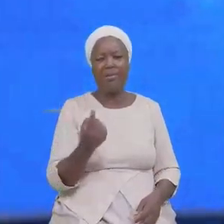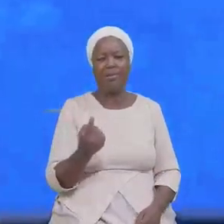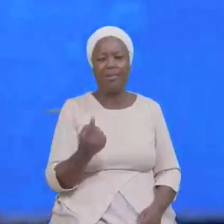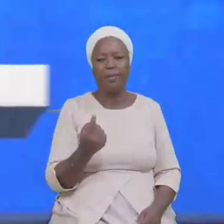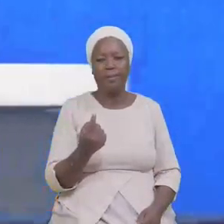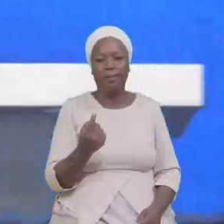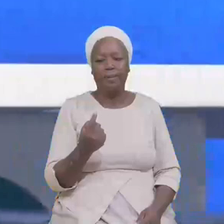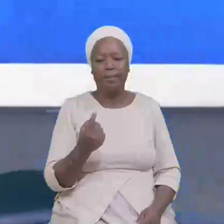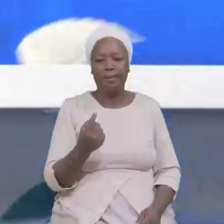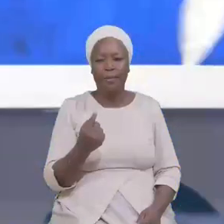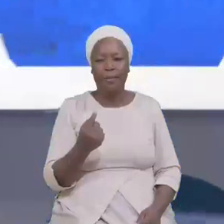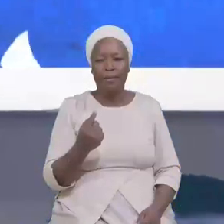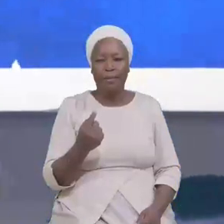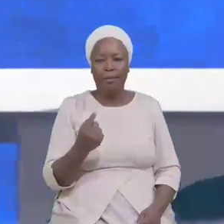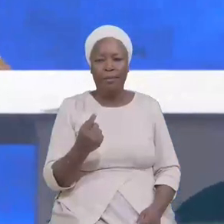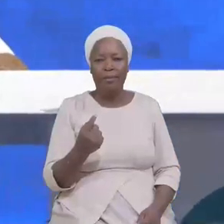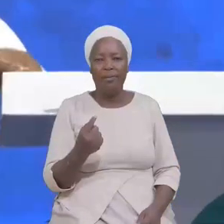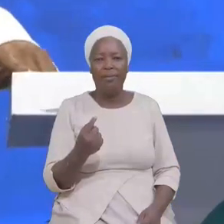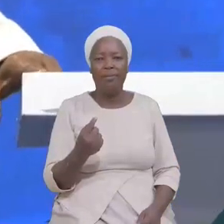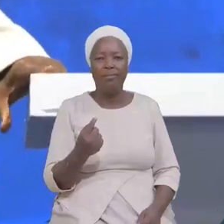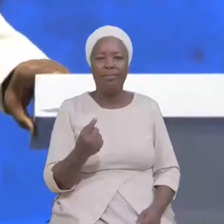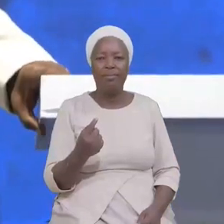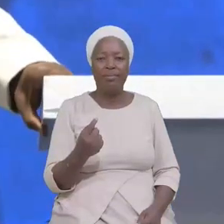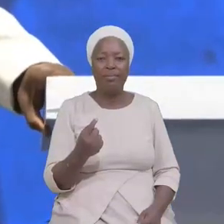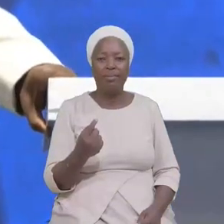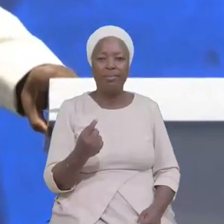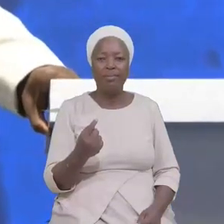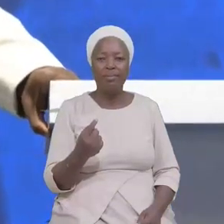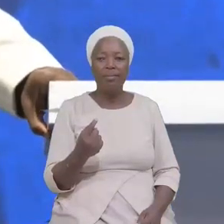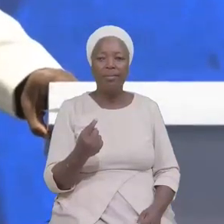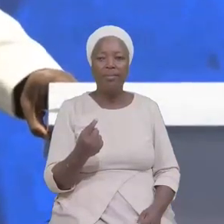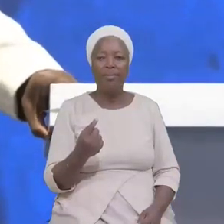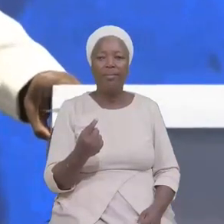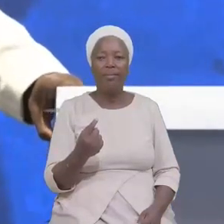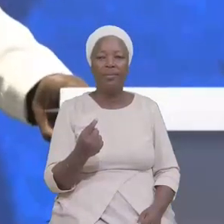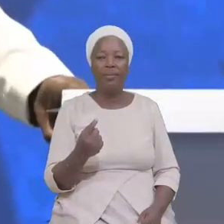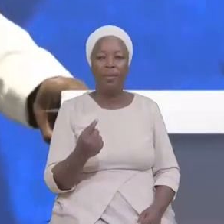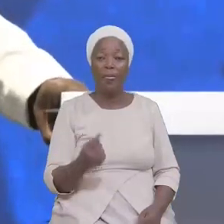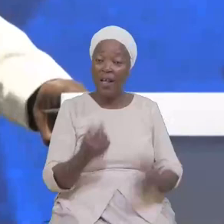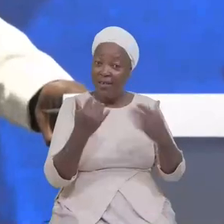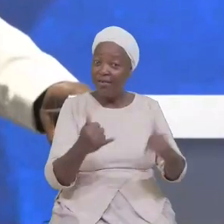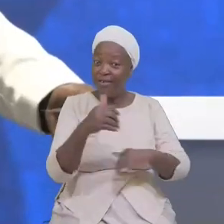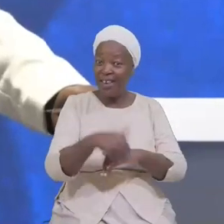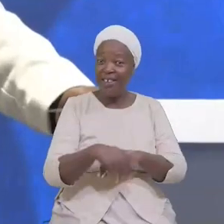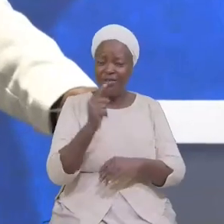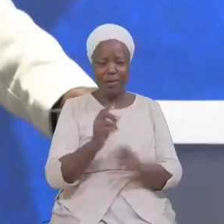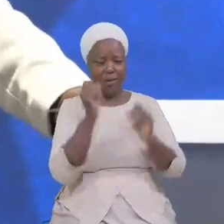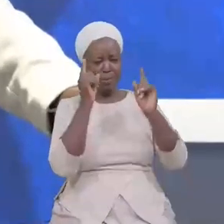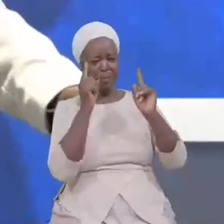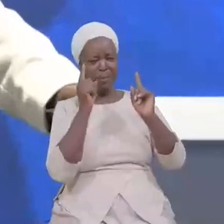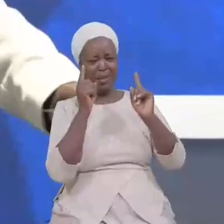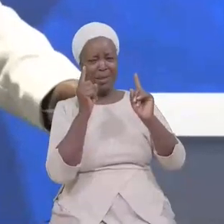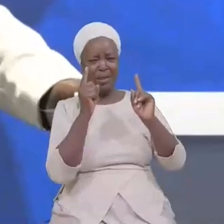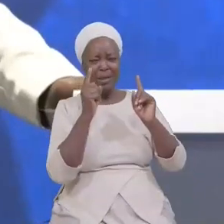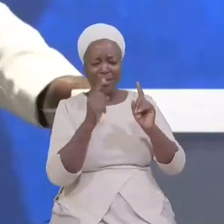déception. Et maintenant, voici le moment, il dit, confiez-vous en lui en tout temps. Ce soir, vous vous demandez, qu'est-ce